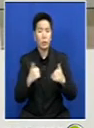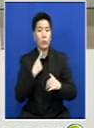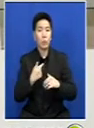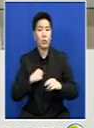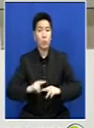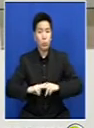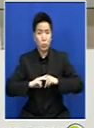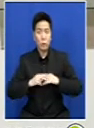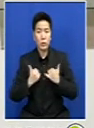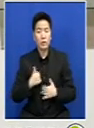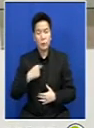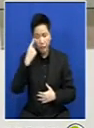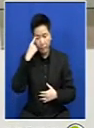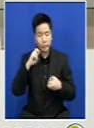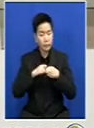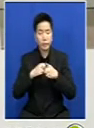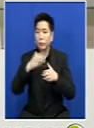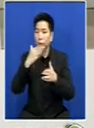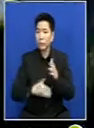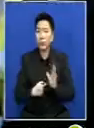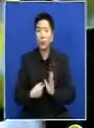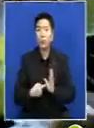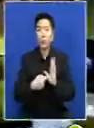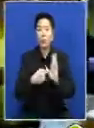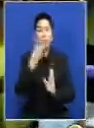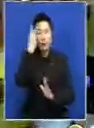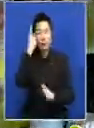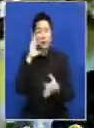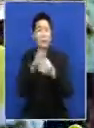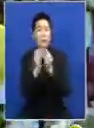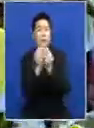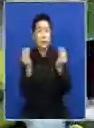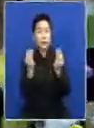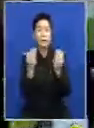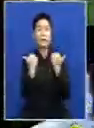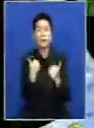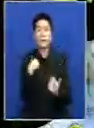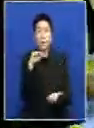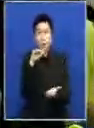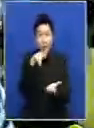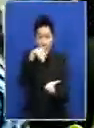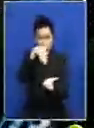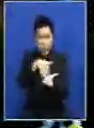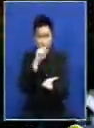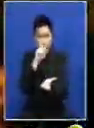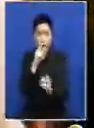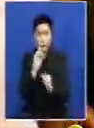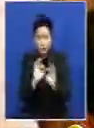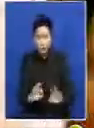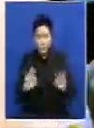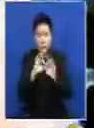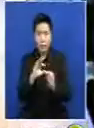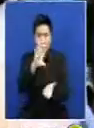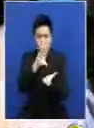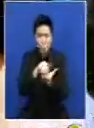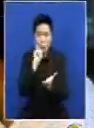าคำวิจัยนี้ไม่เป็นอุปสรรคต่อการแสดงความเห็นต่อร่างรัฐธรรมนูญเพราะว่าหลักการสำคัญต้องไม่บิดเบือนข้อเท็จจริ